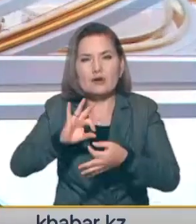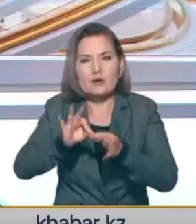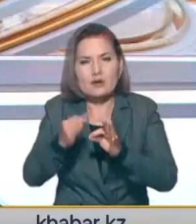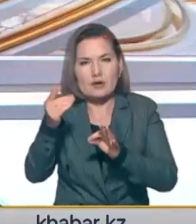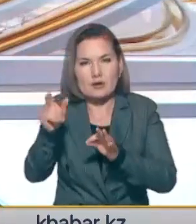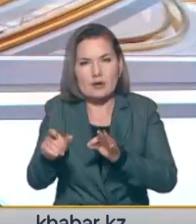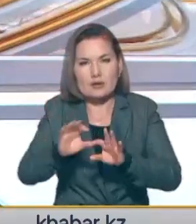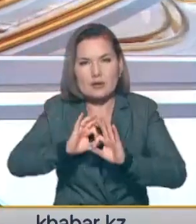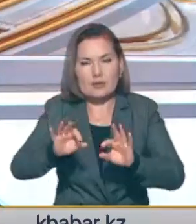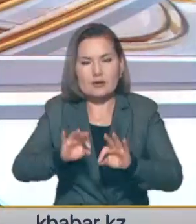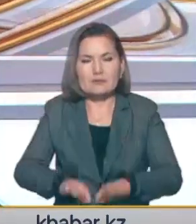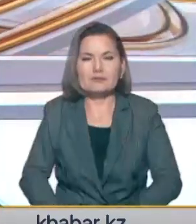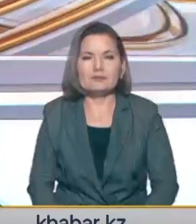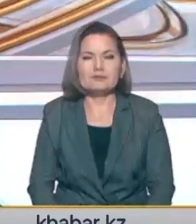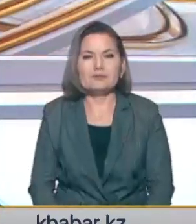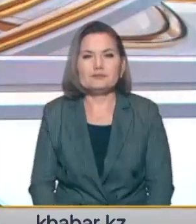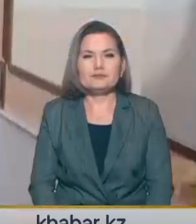Руслан Нұрланұлы жауап береді.